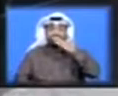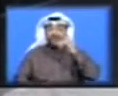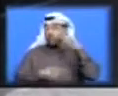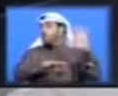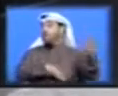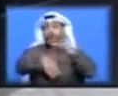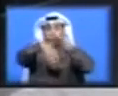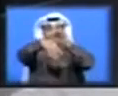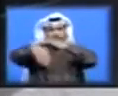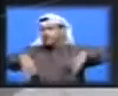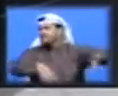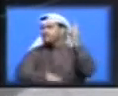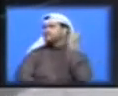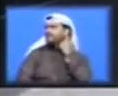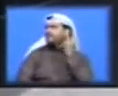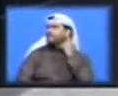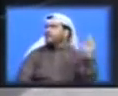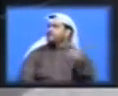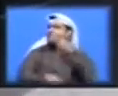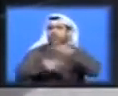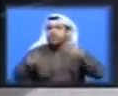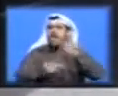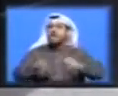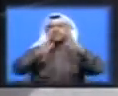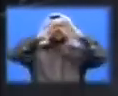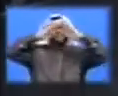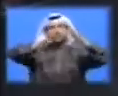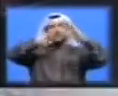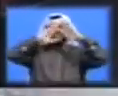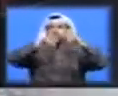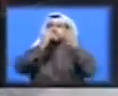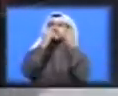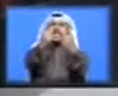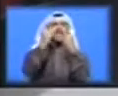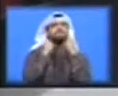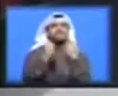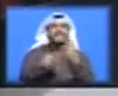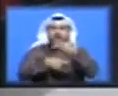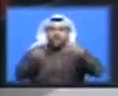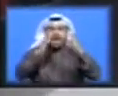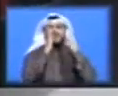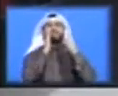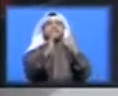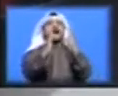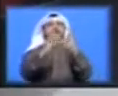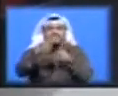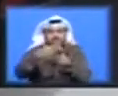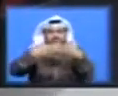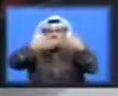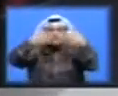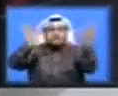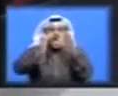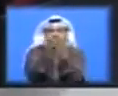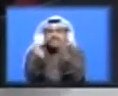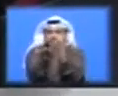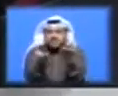وبشهادة أهل المعرض وأهل الدار ومشاركة وجميع الوفود الحمد لله الزملاء الموجودين، وهذا ما